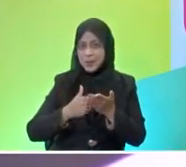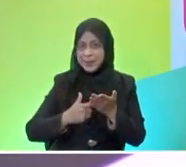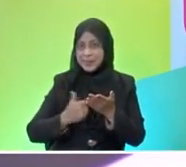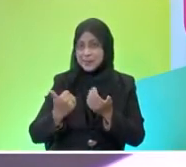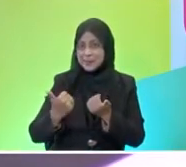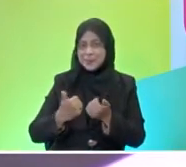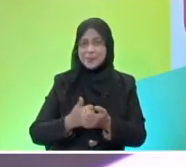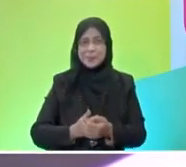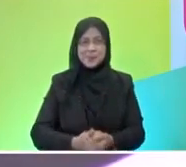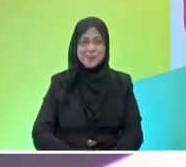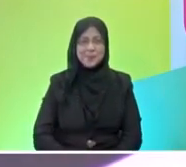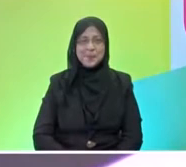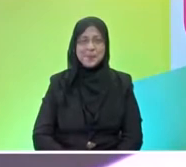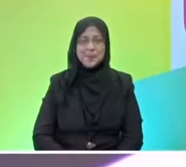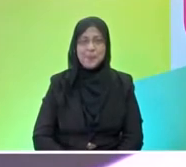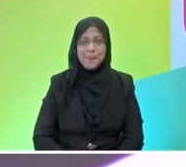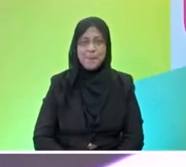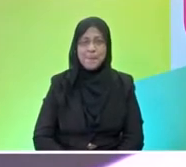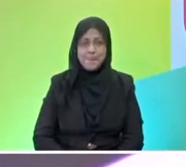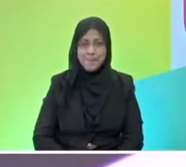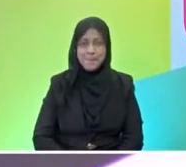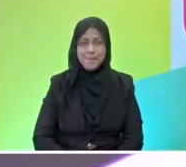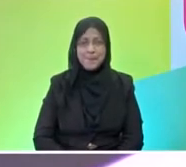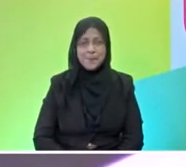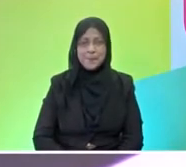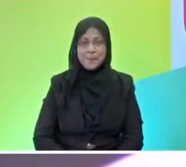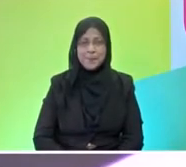ini ini mungkin Otak adalah